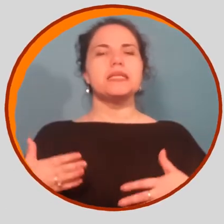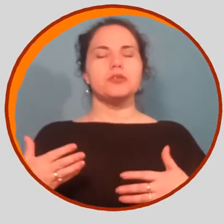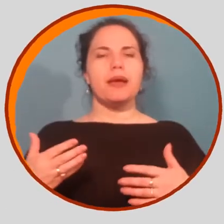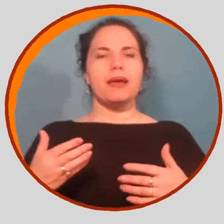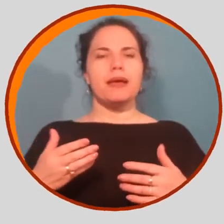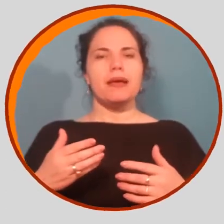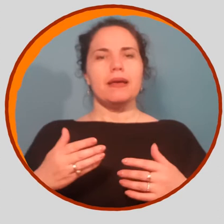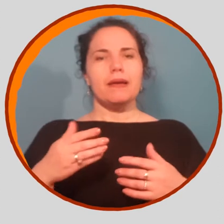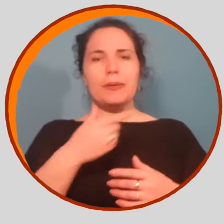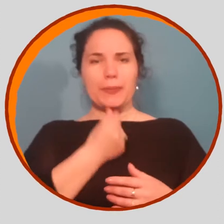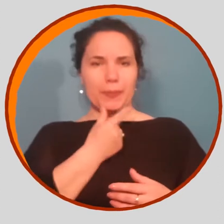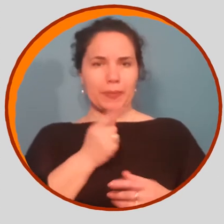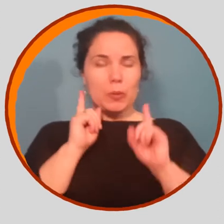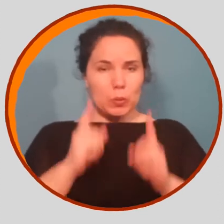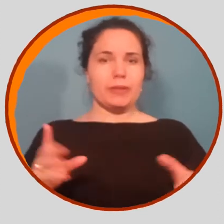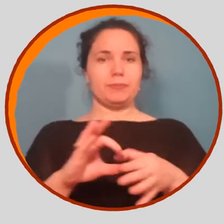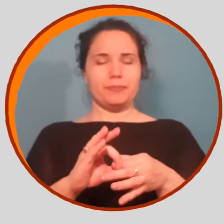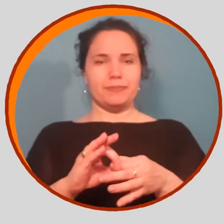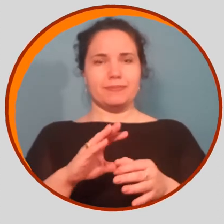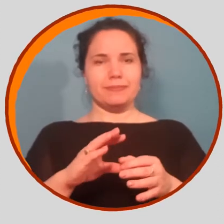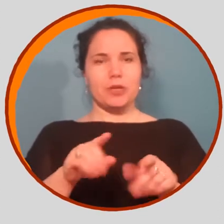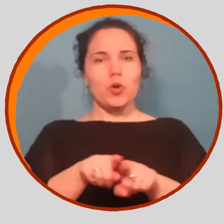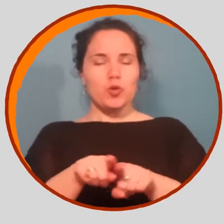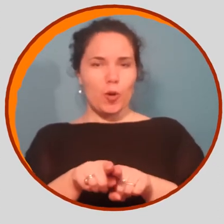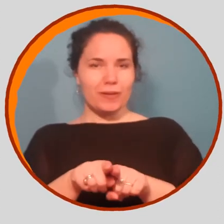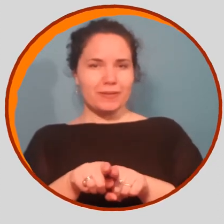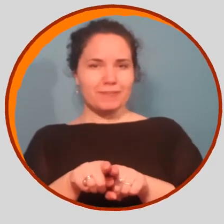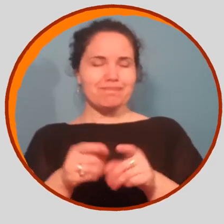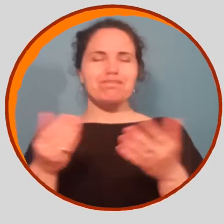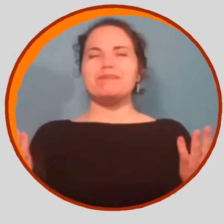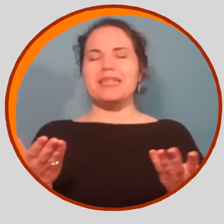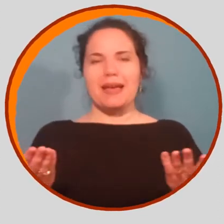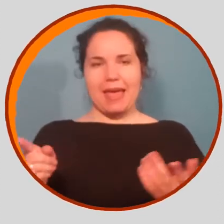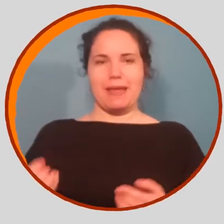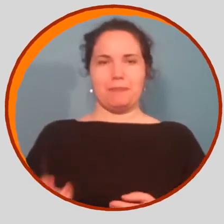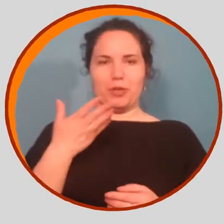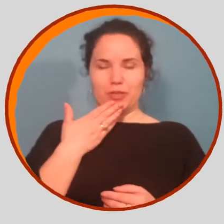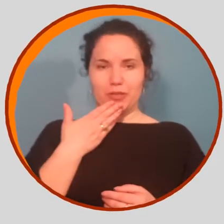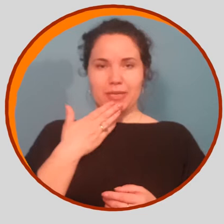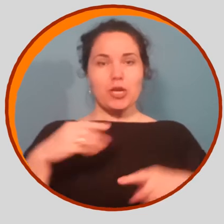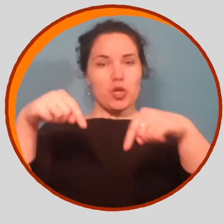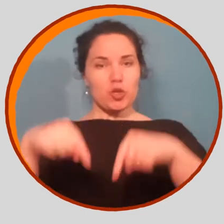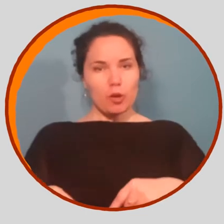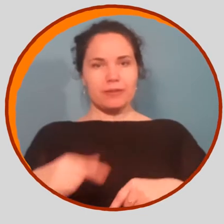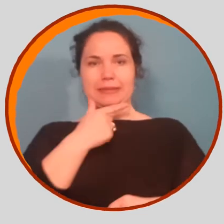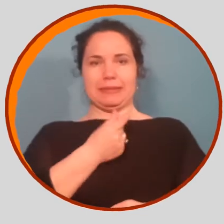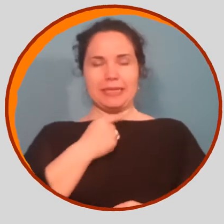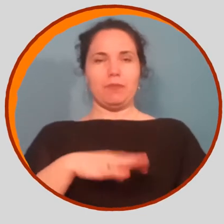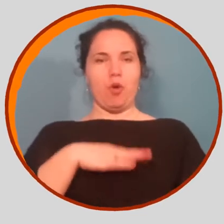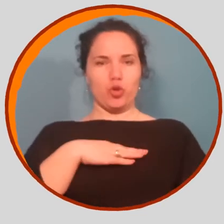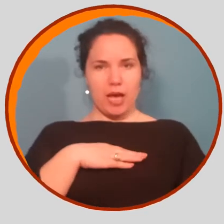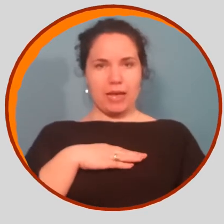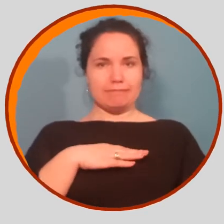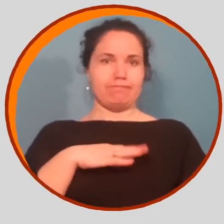për adoleshentët? Sepse është mosha në cilën ata deri në moshën 11-12 vjeç kanë marrë më të mirën e prindërve të tyre.